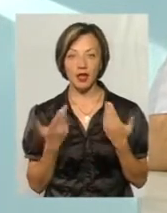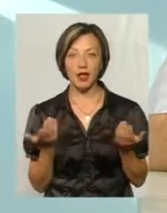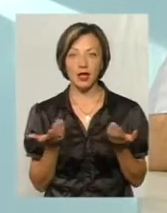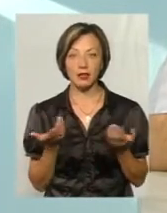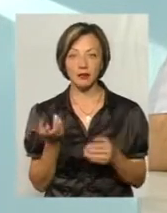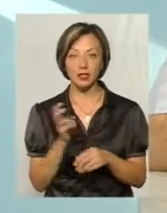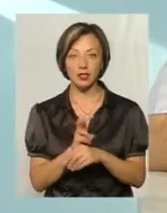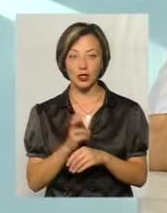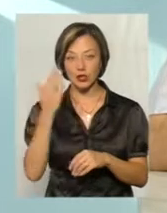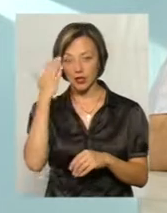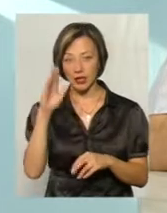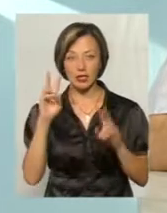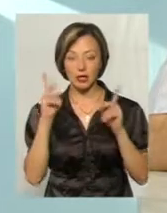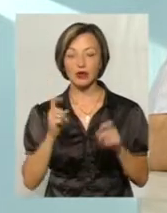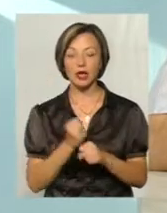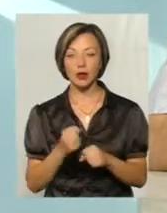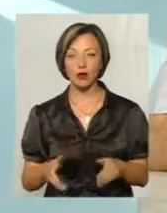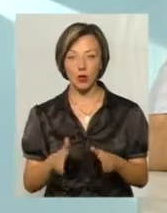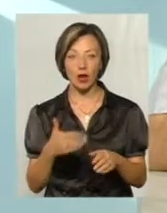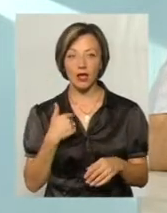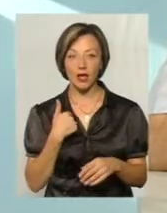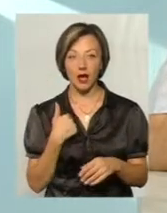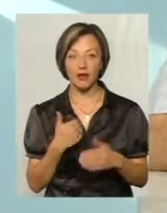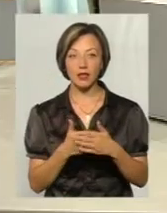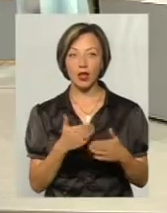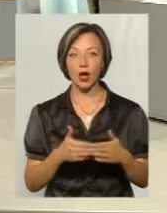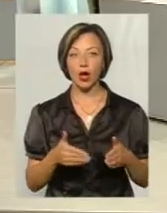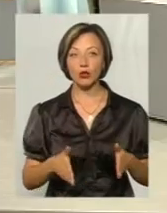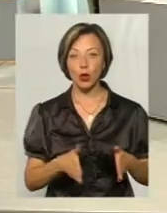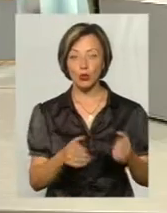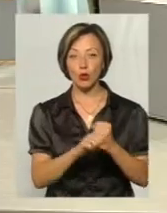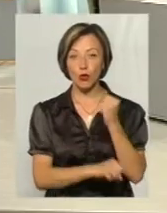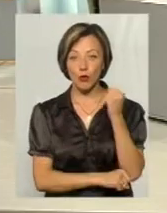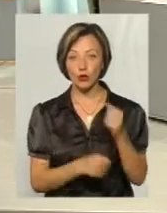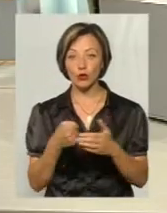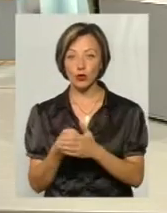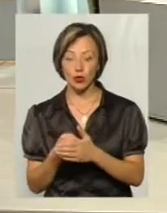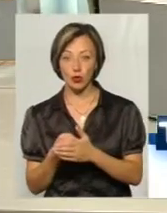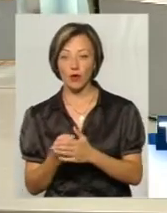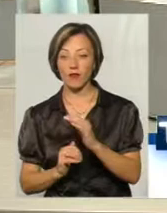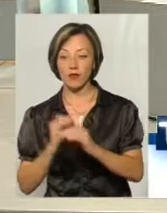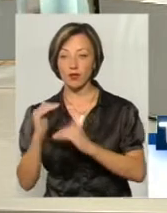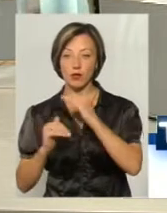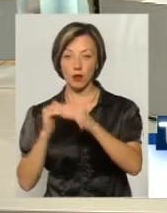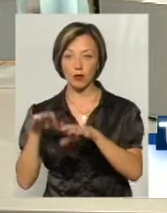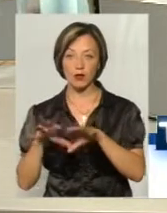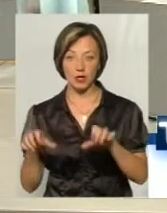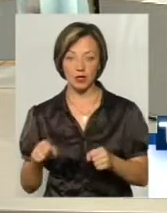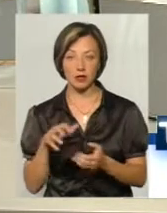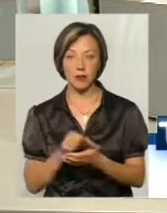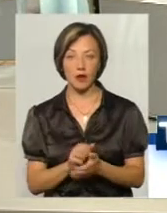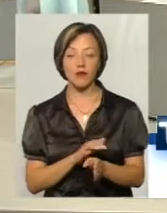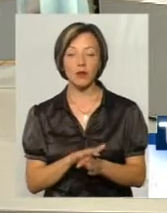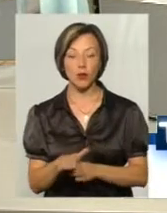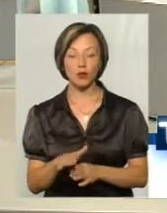який прийшов зі сторони і не знає, що таке дорога. Я її пройшов від дорожнього робочого і досить до високі посади займав. І